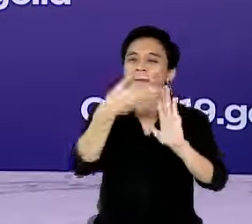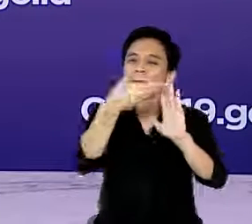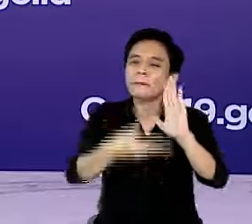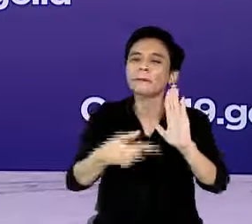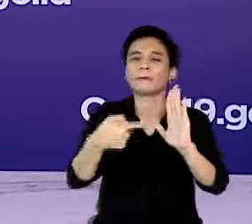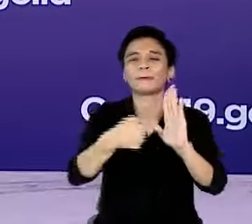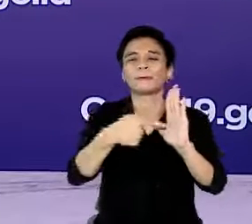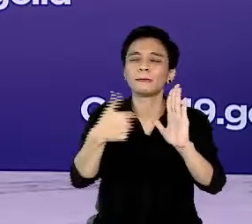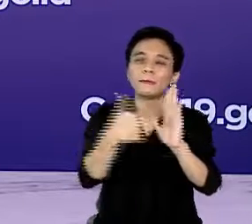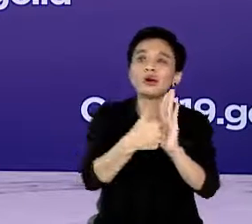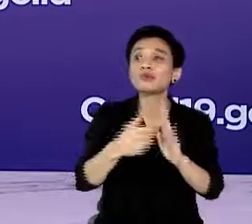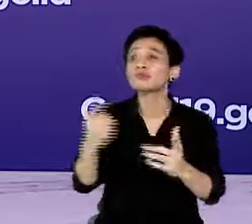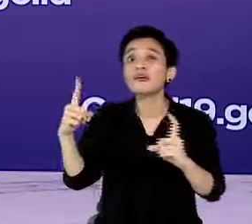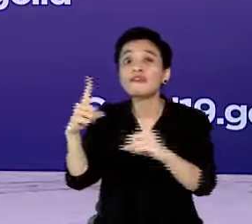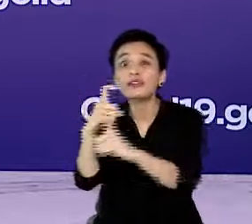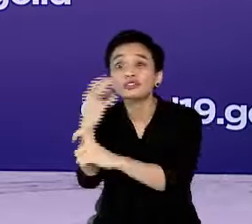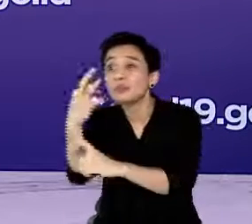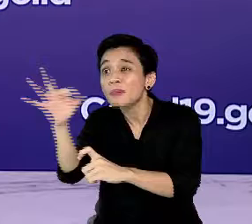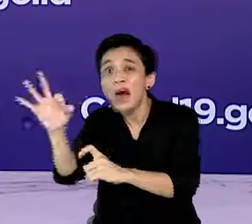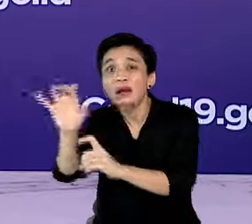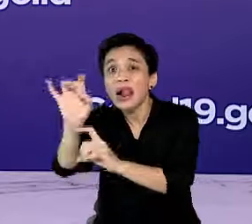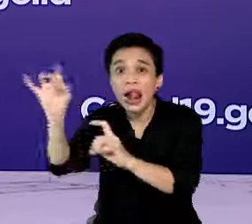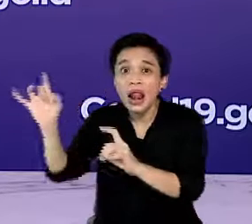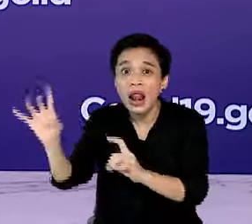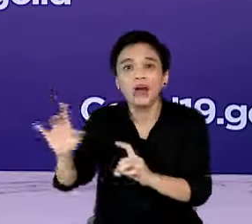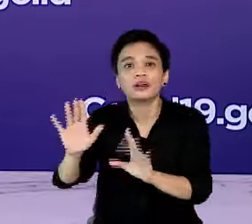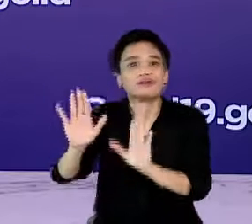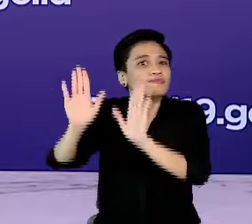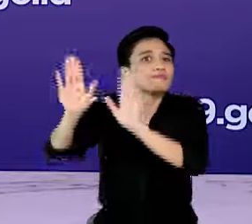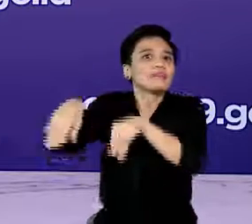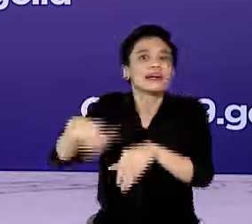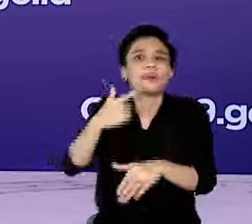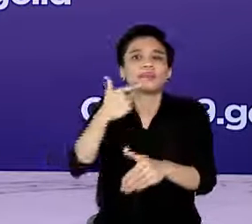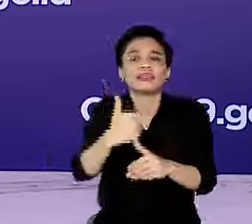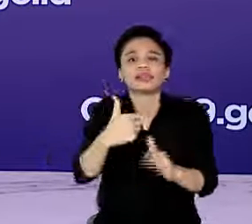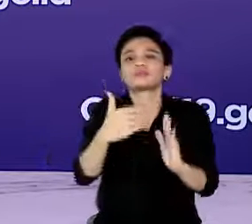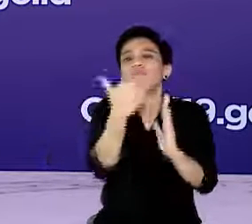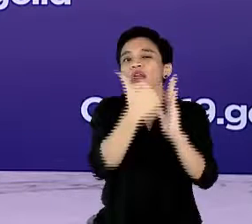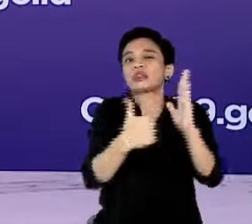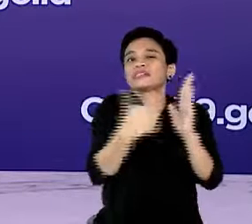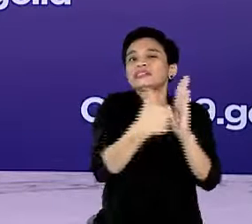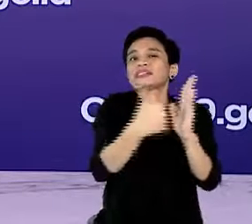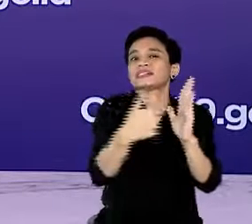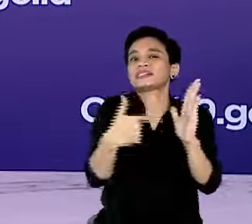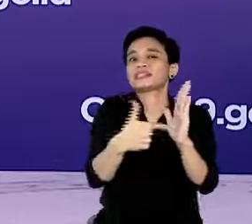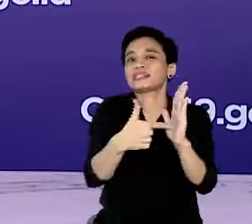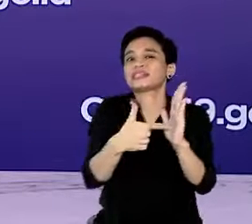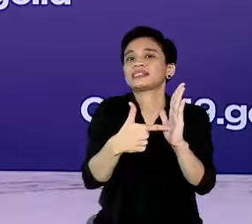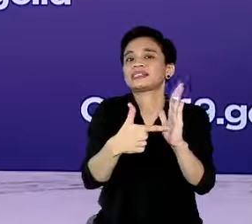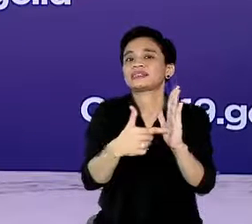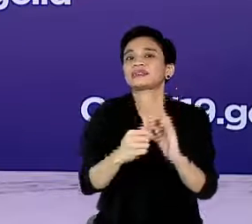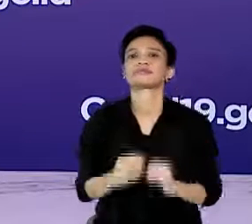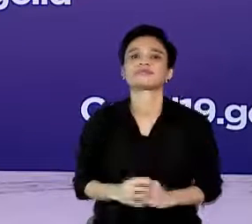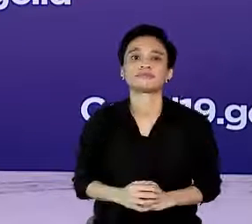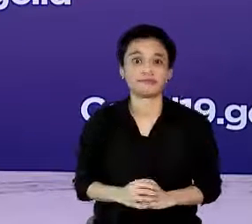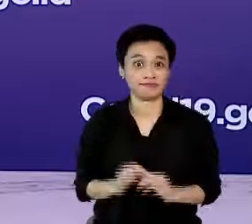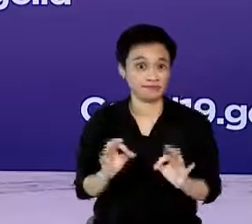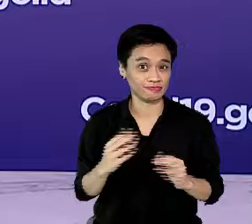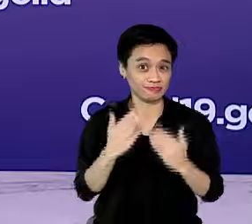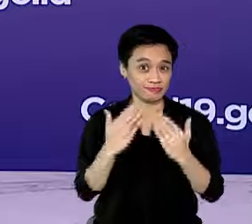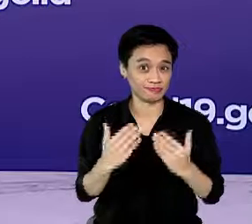apapun hariannya pasti tidak akan meningkatkan penularan demikian terima kasih